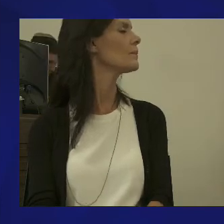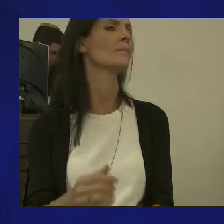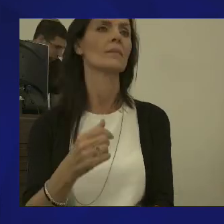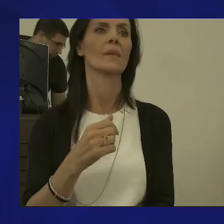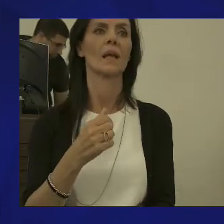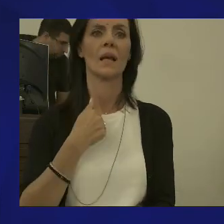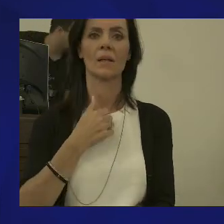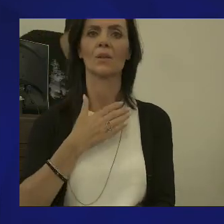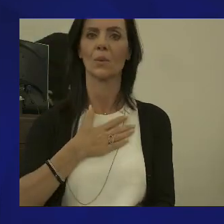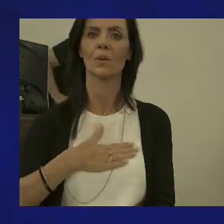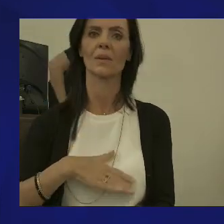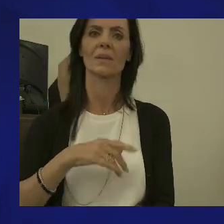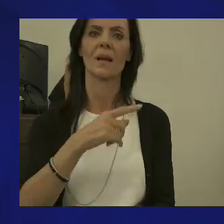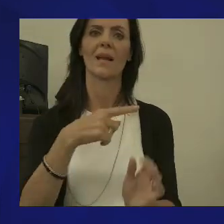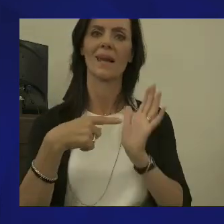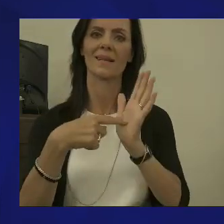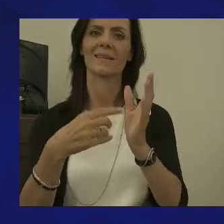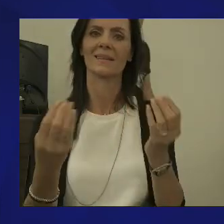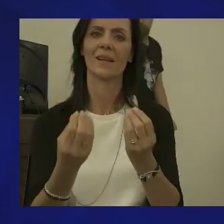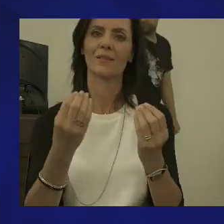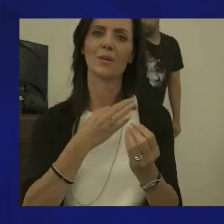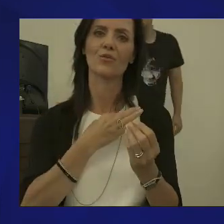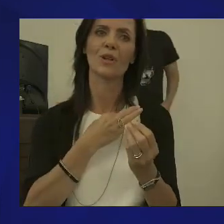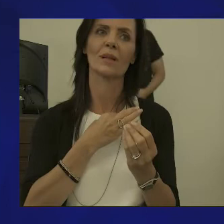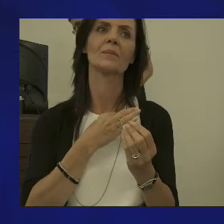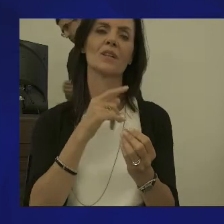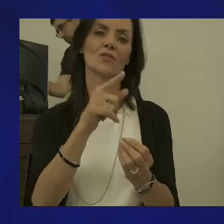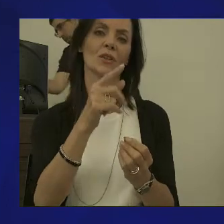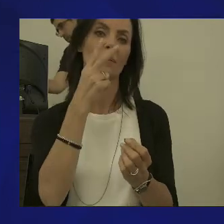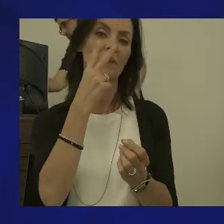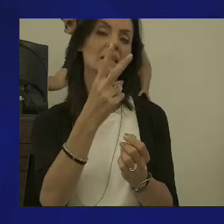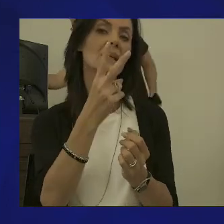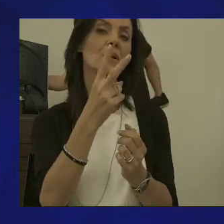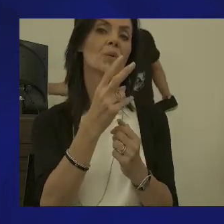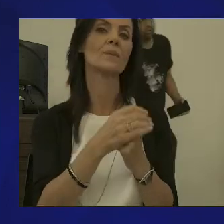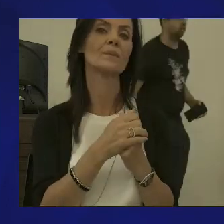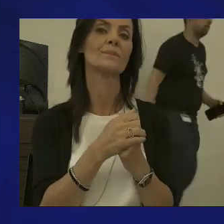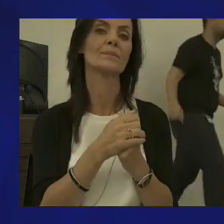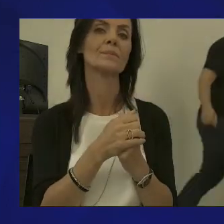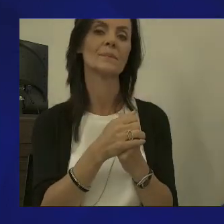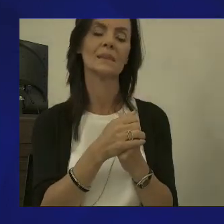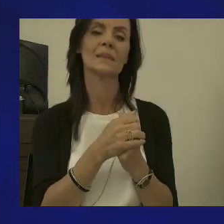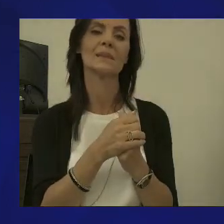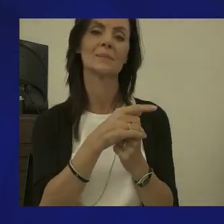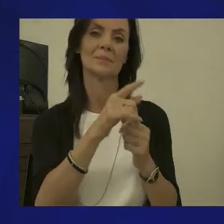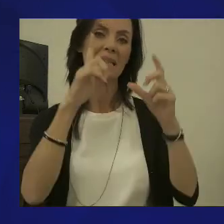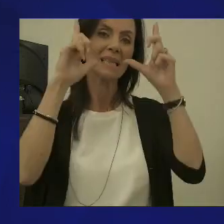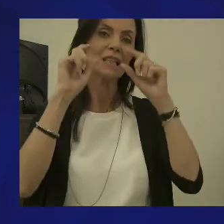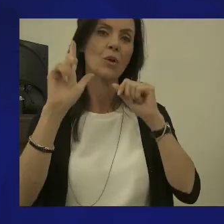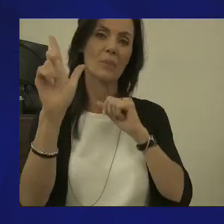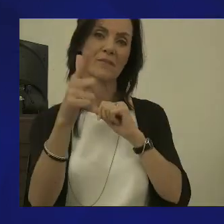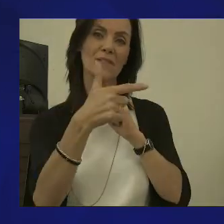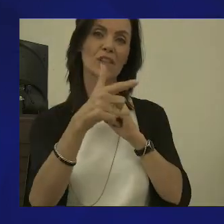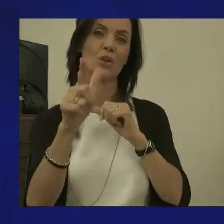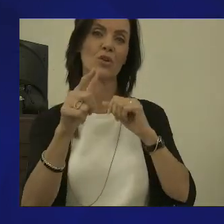אני רוצה רגע לפני שאני אציג את הדברים שלי שתסתכלו באמת בצילום וידאו